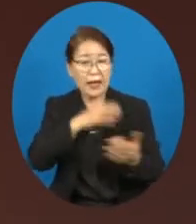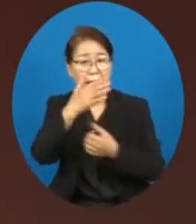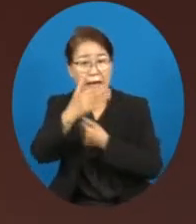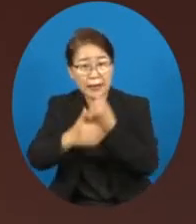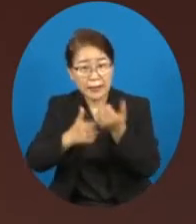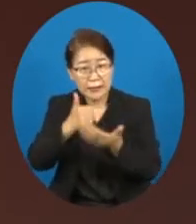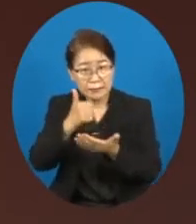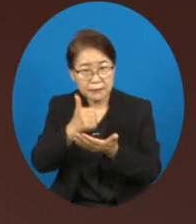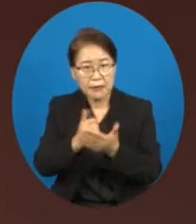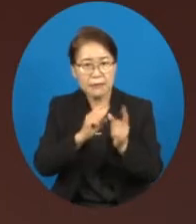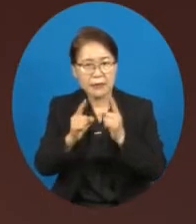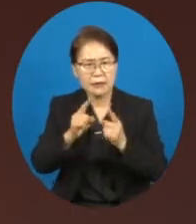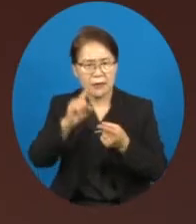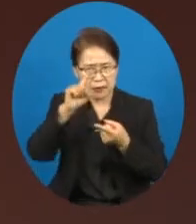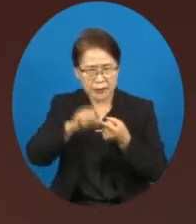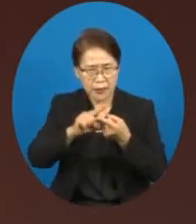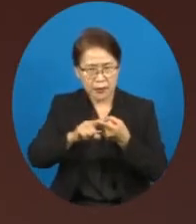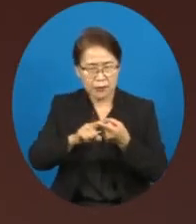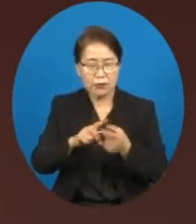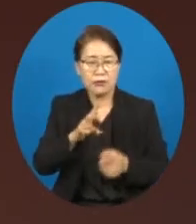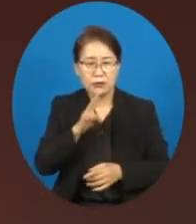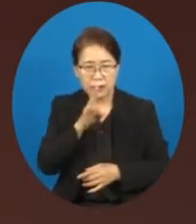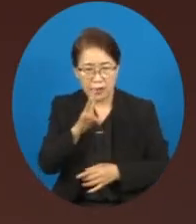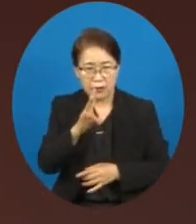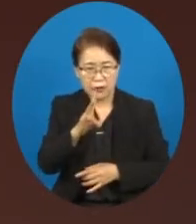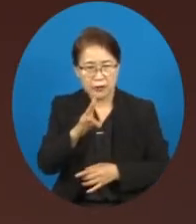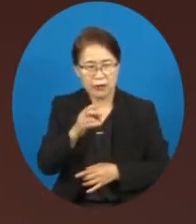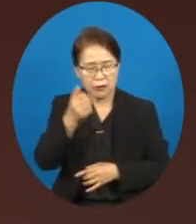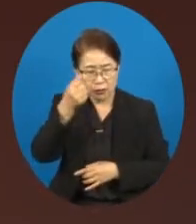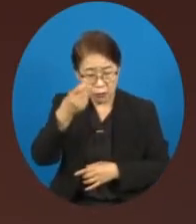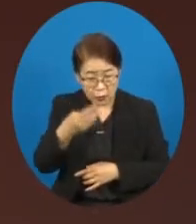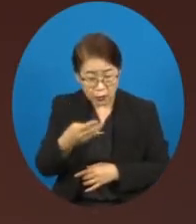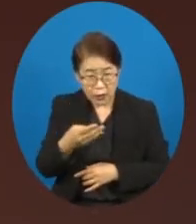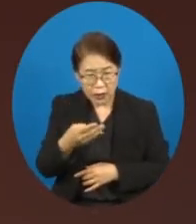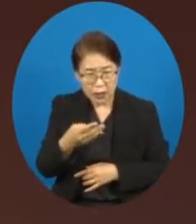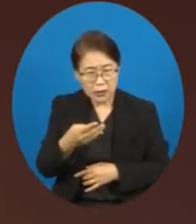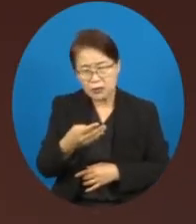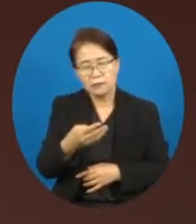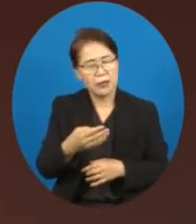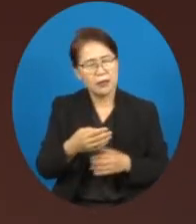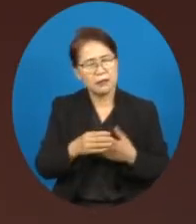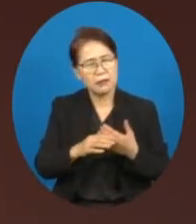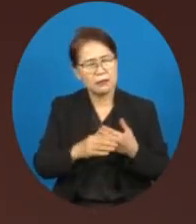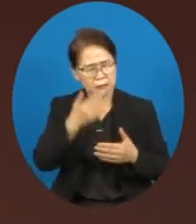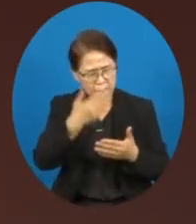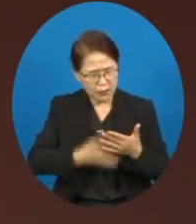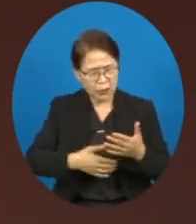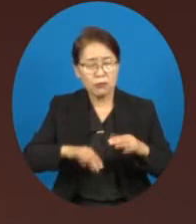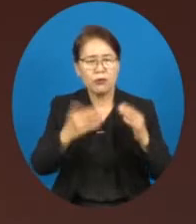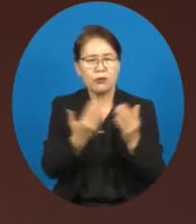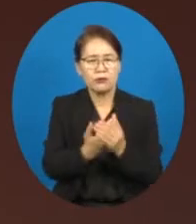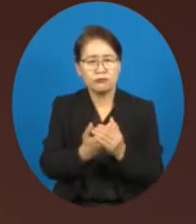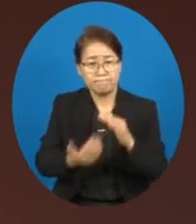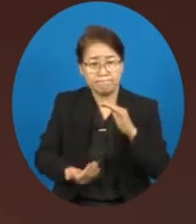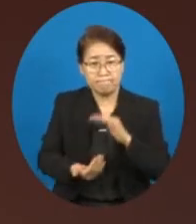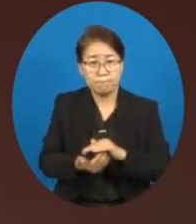하나님이 말씀하신 예언이 몇 가지만을 제외하고 다 이루어졌습니다. 다